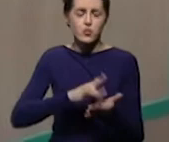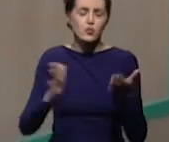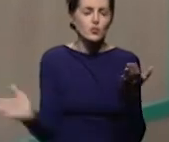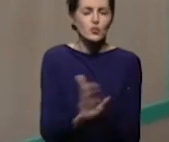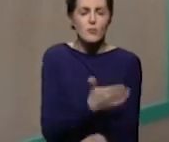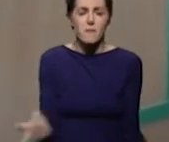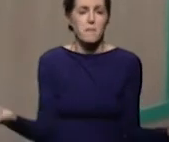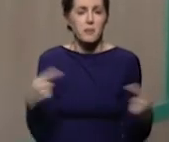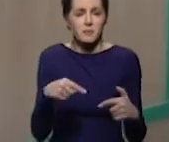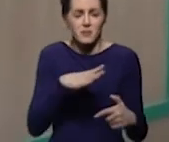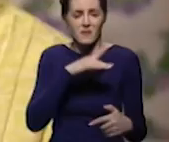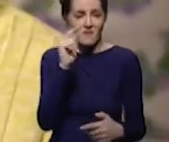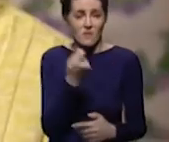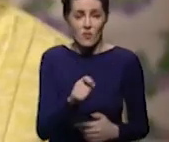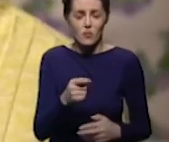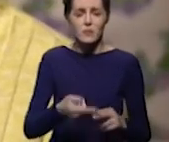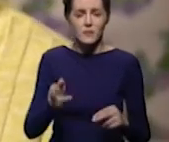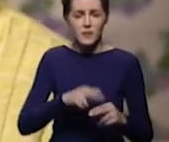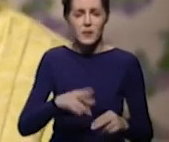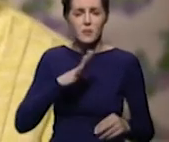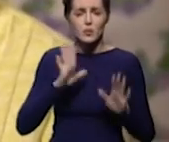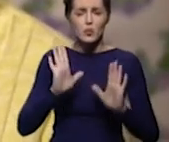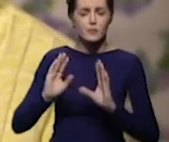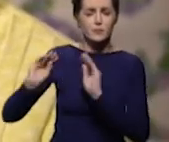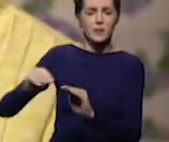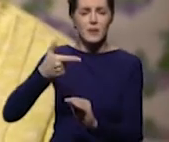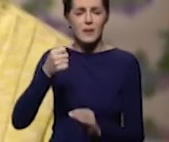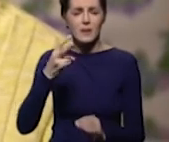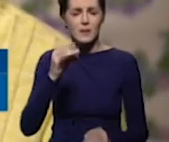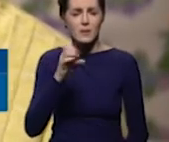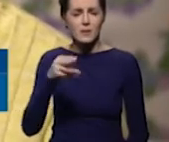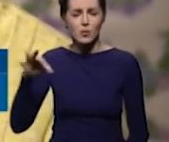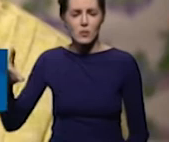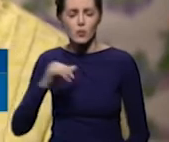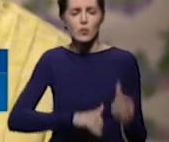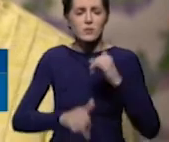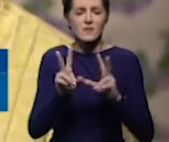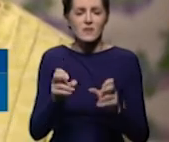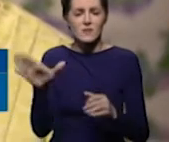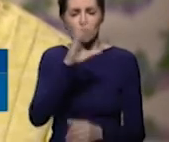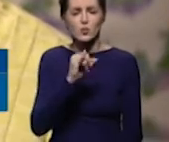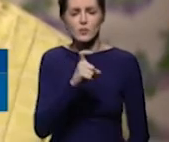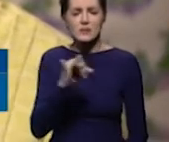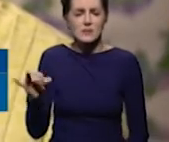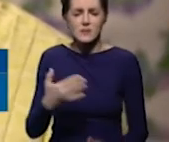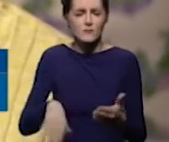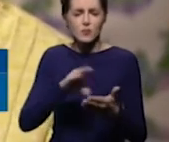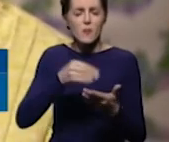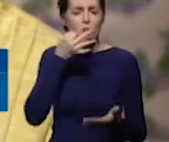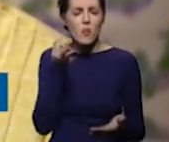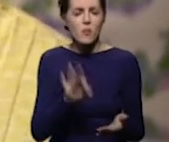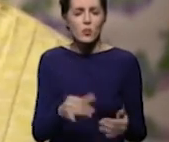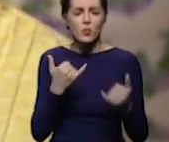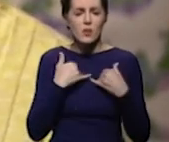Нас наблюдали тільки, де генератори стояли. Це портативна група, УЗІ портативне, спеціалістів